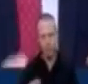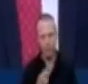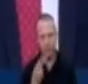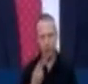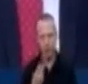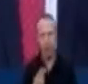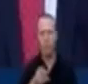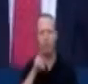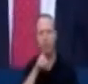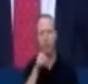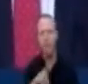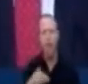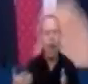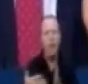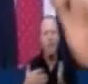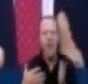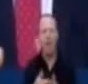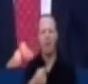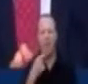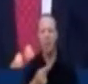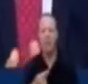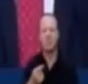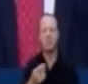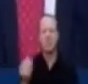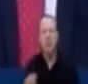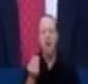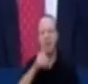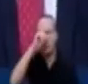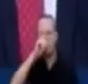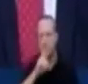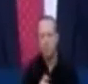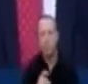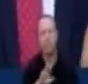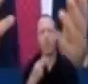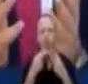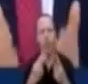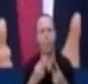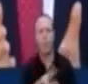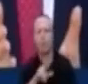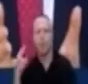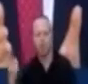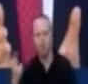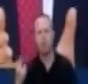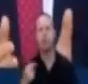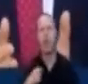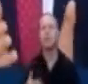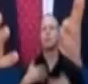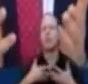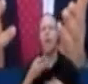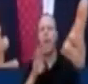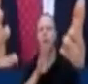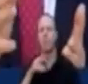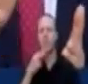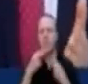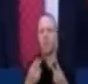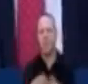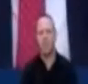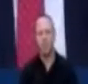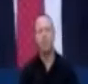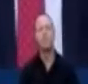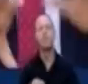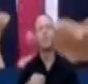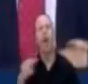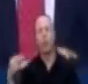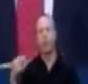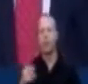לבקר ולחוות ולהטיל רפש וכולי, ואין תגובה מהצד השני. אז אני שמח שנתניהו הגיב, ואני חוזר ואומר, כל העובדות